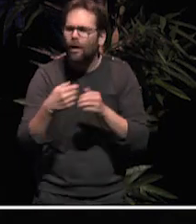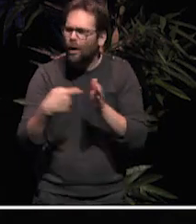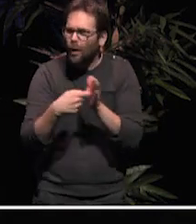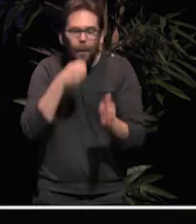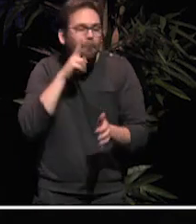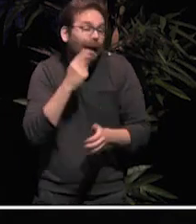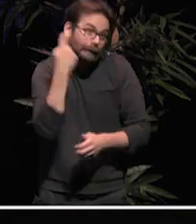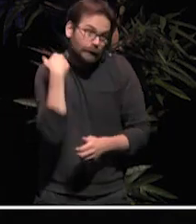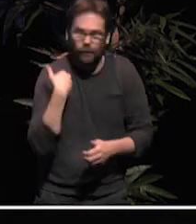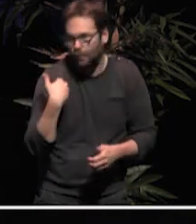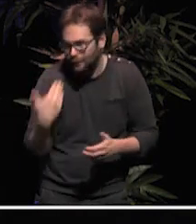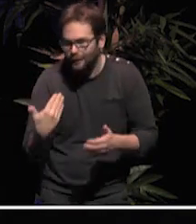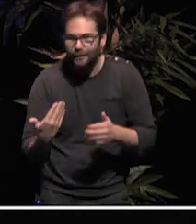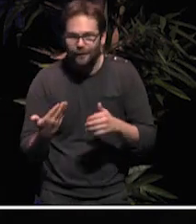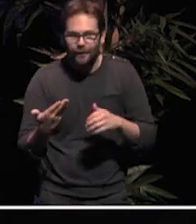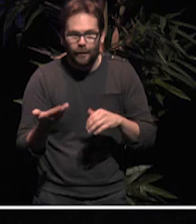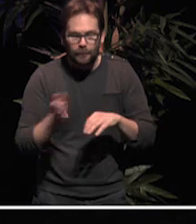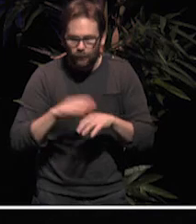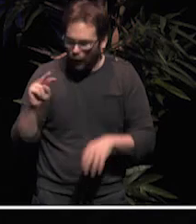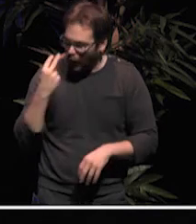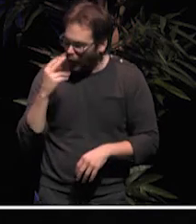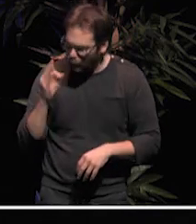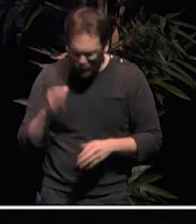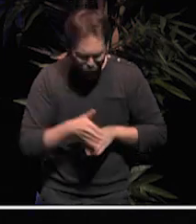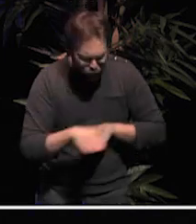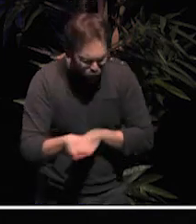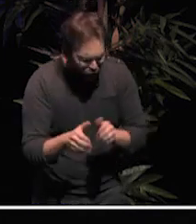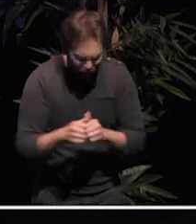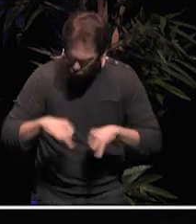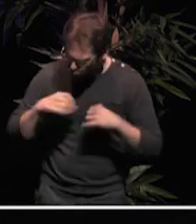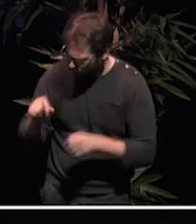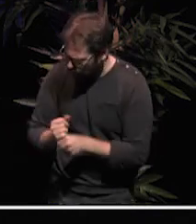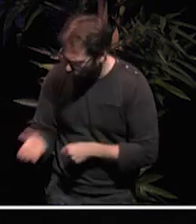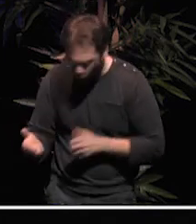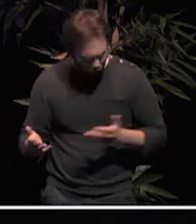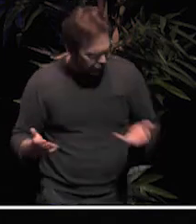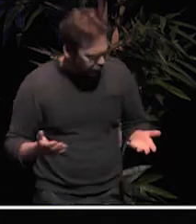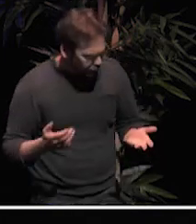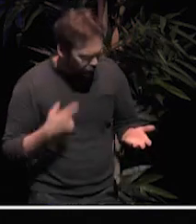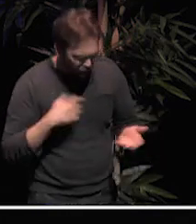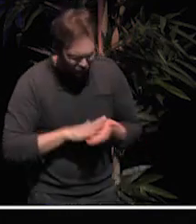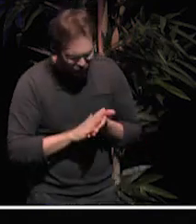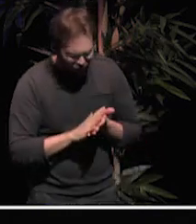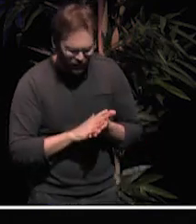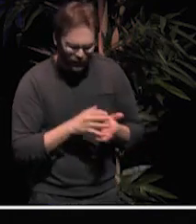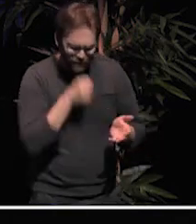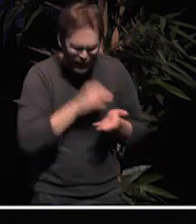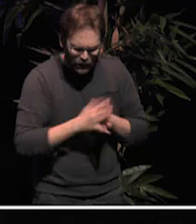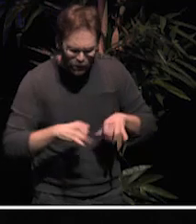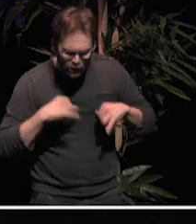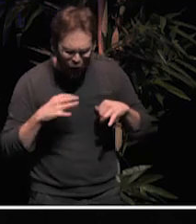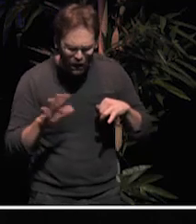dernier. Hein. Oui. Et tu es toujours jeune, tu fais toujours du surf avec des mecs de 20 ans, tu es en train de vieillir jeune. Et puis tout d'un coup, j'ai